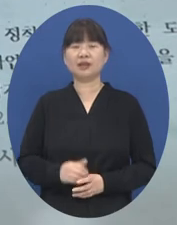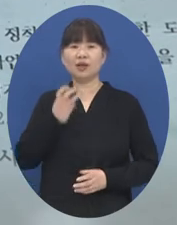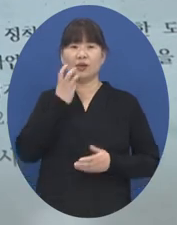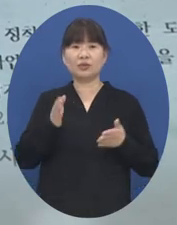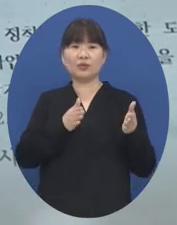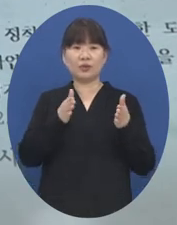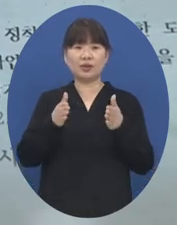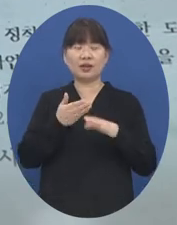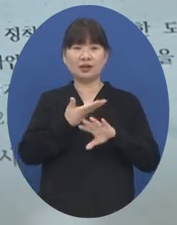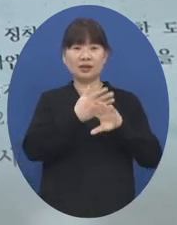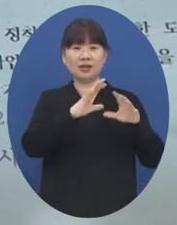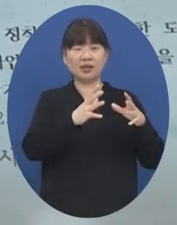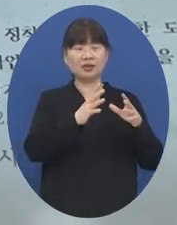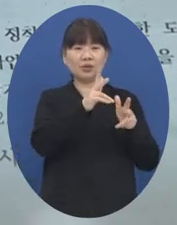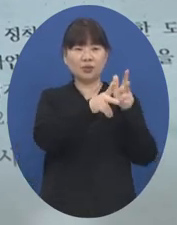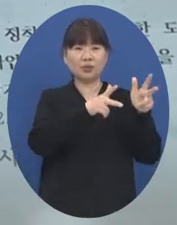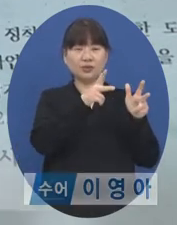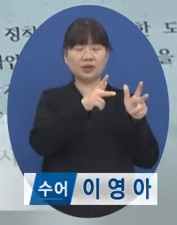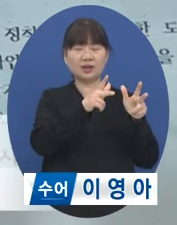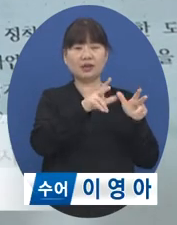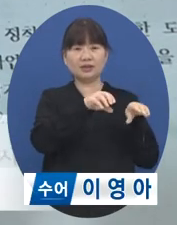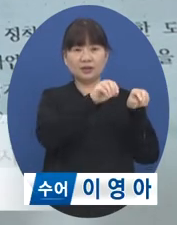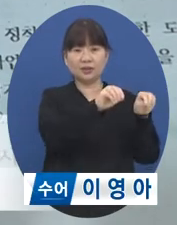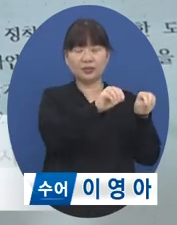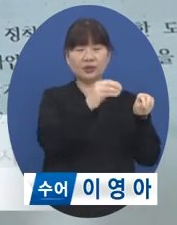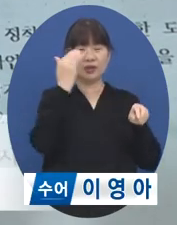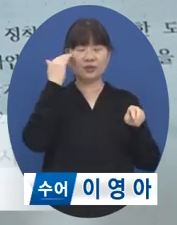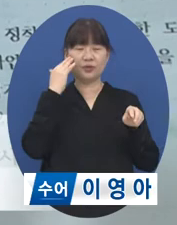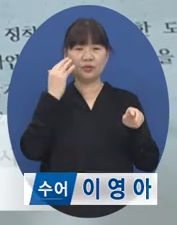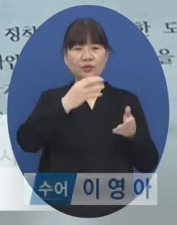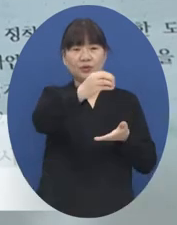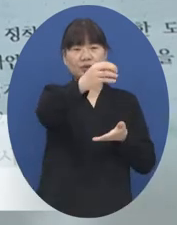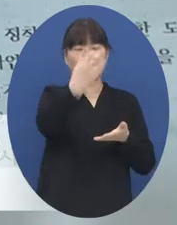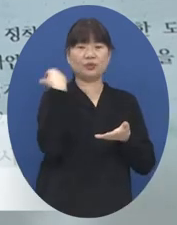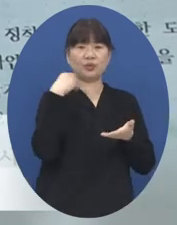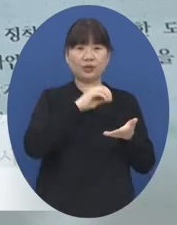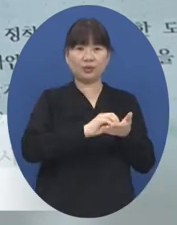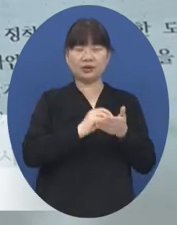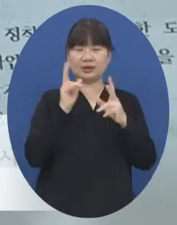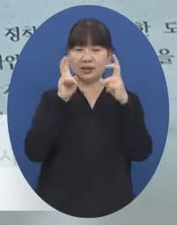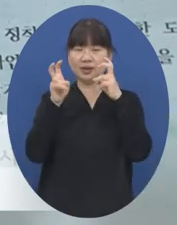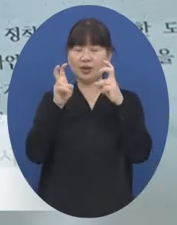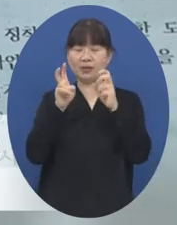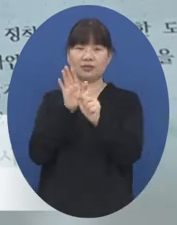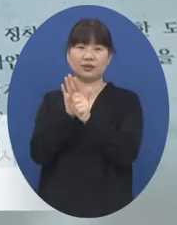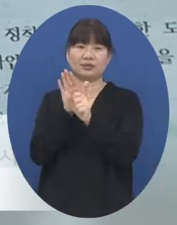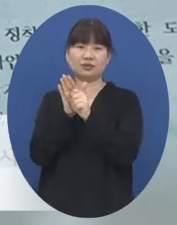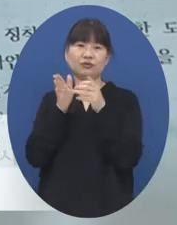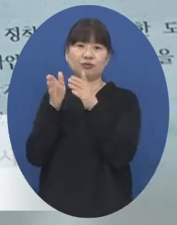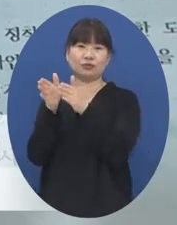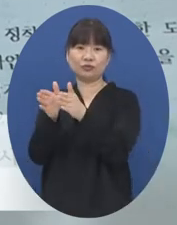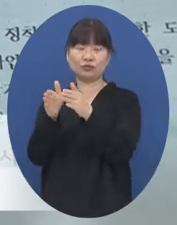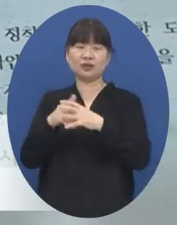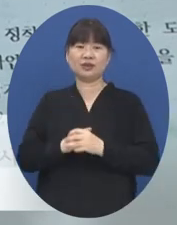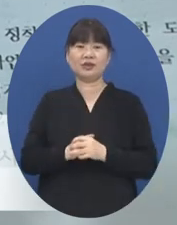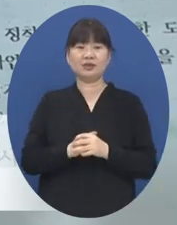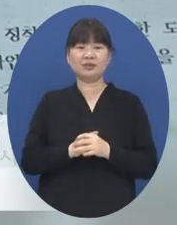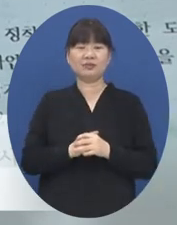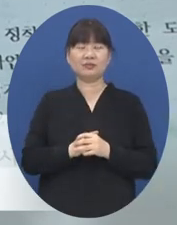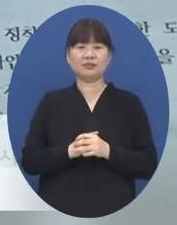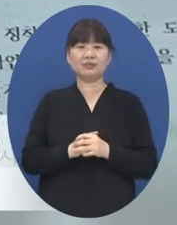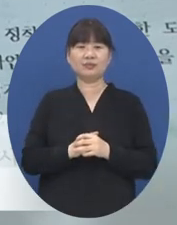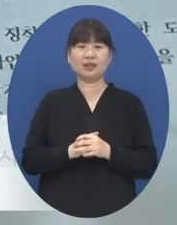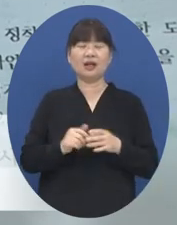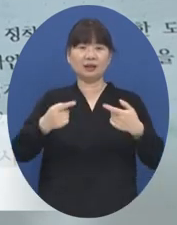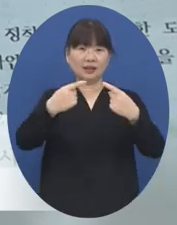경기도가 해외 공장을 철수하고 국내로 돌아오는 이른바 유턴 기업을 집중 지원하고 있는데요. 25일까지 사업 참여 기업을